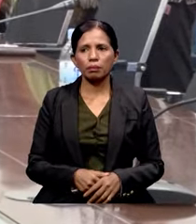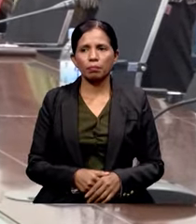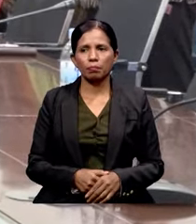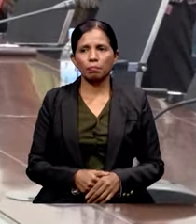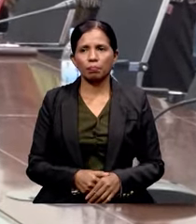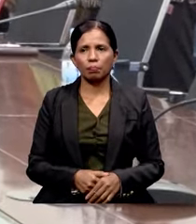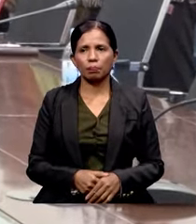independia